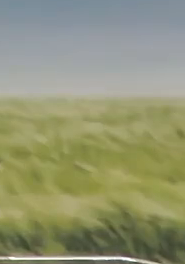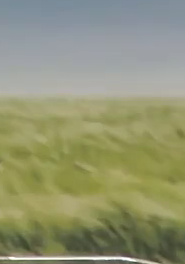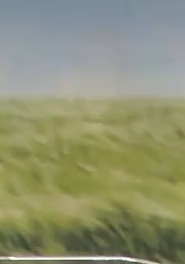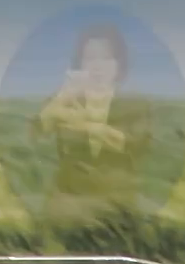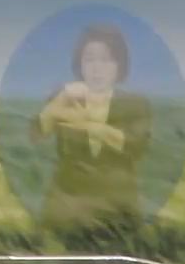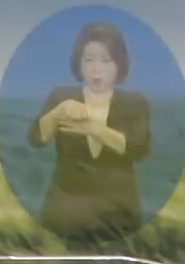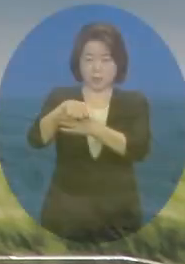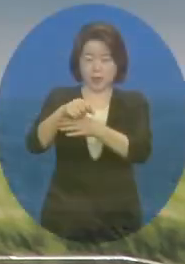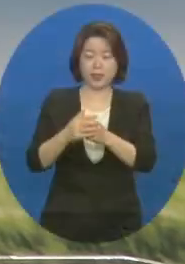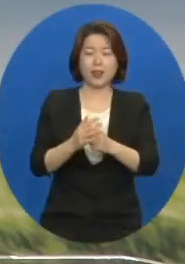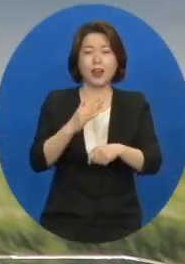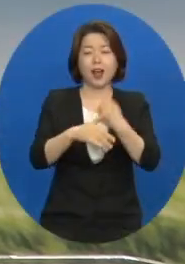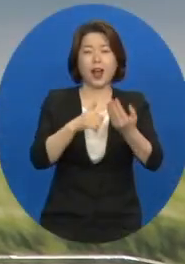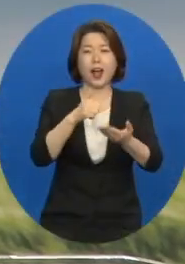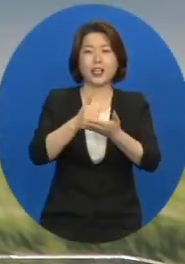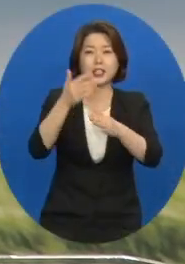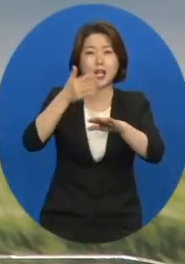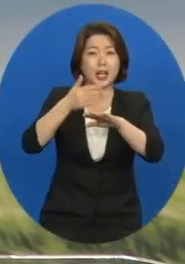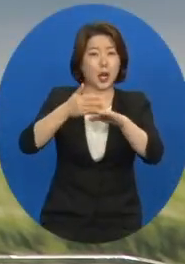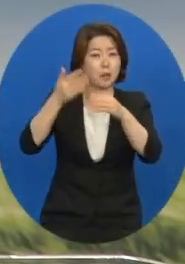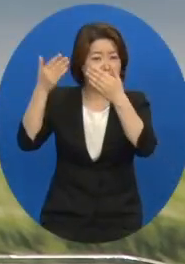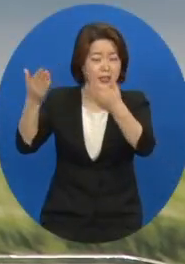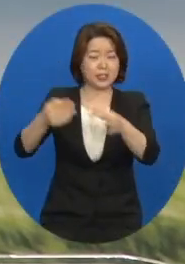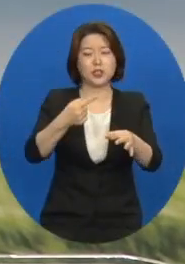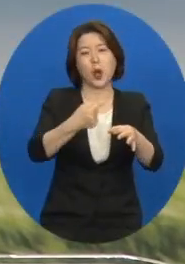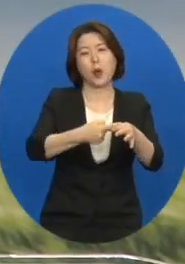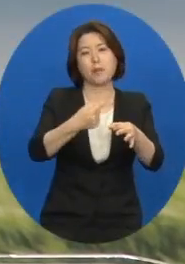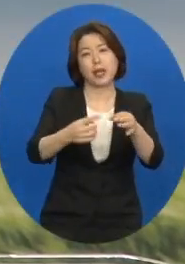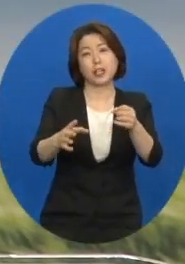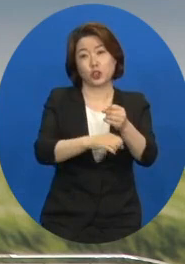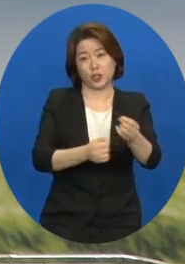첫열매로 하나님께 감사하는 맥수감사 주일입니다.